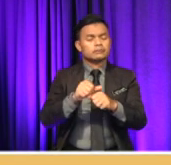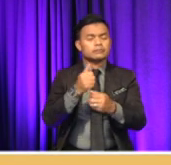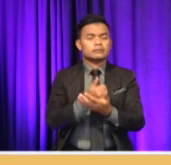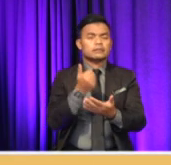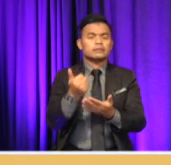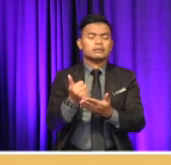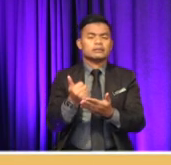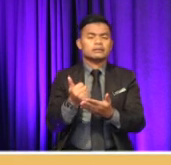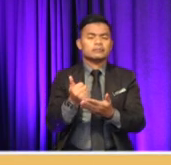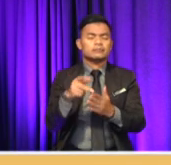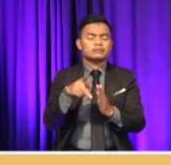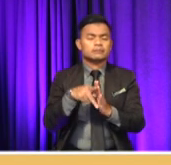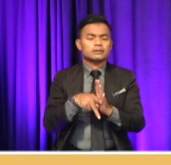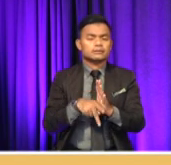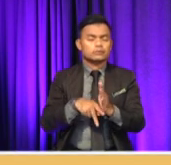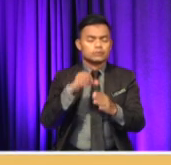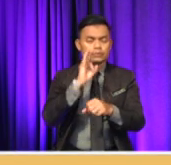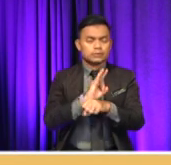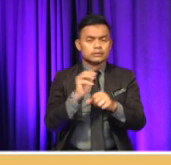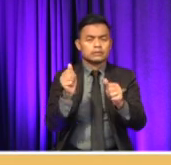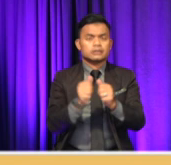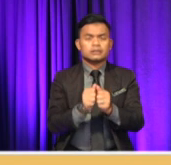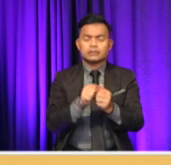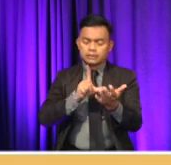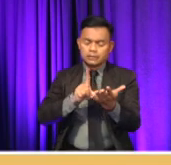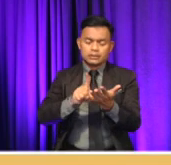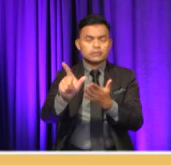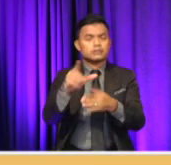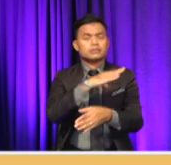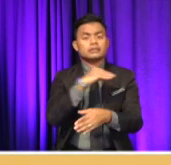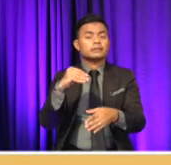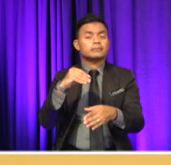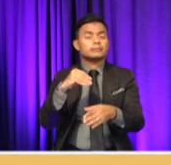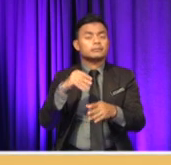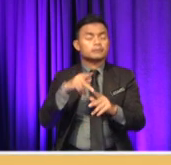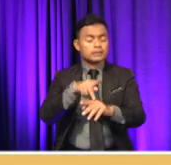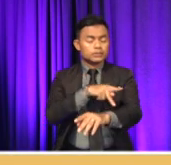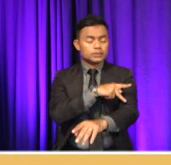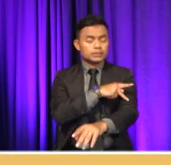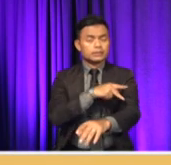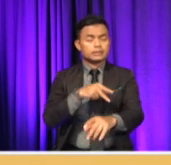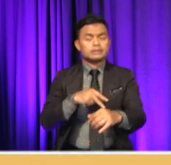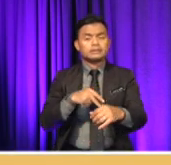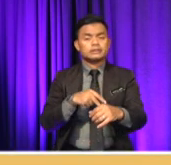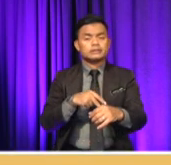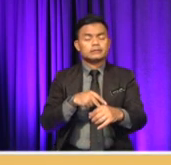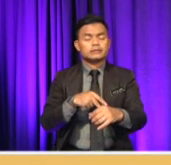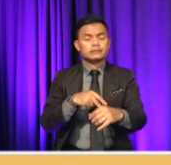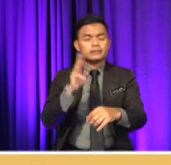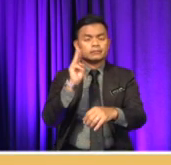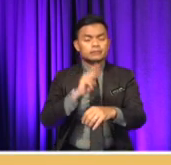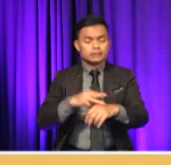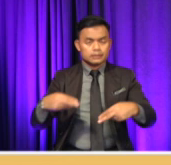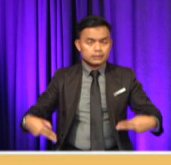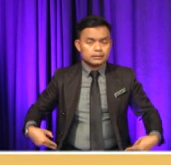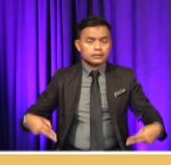berfungsi dengan lancar dan memanjangkan jangka Hayat sistem itu simbol alat perincian Oke pengatur